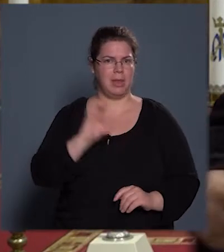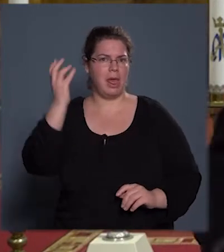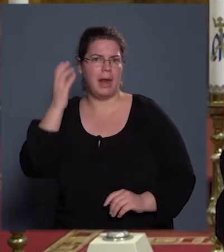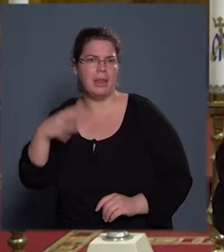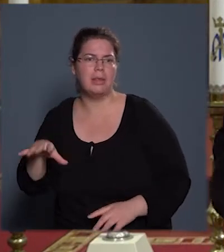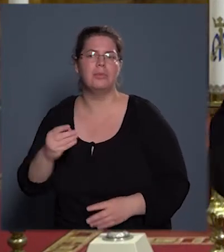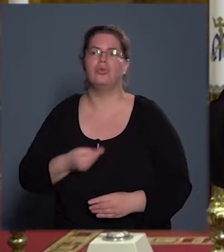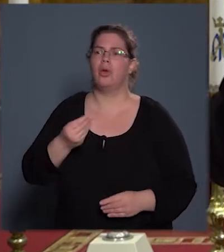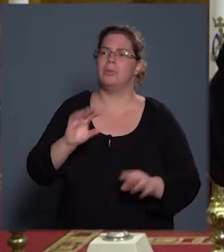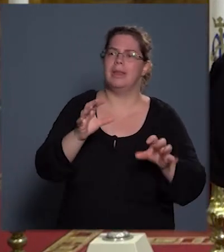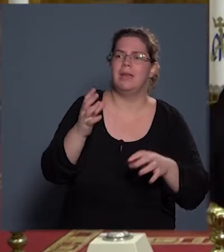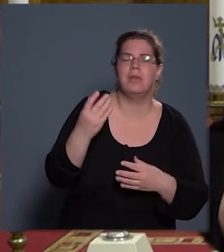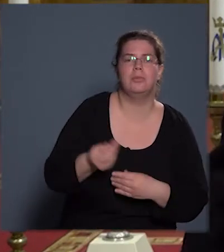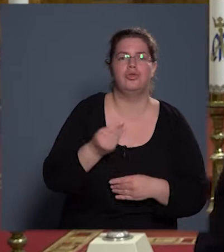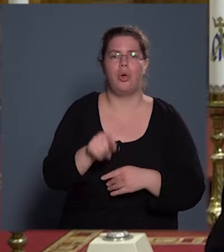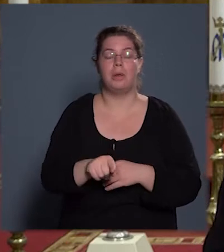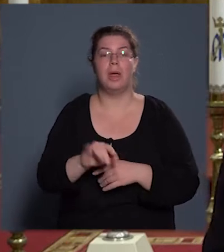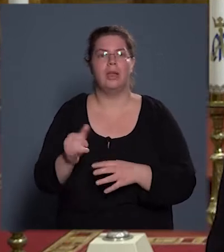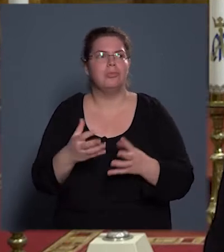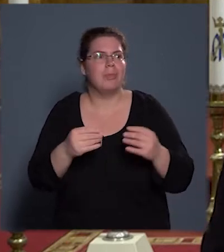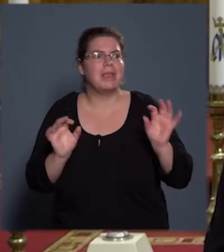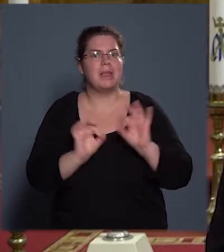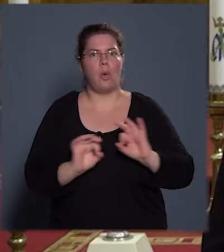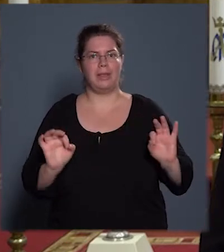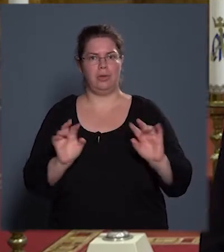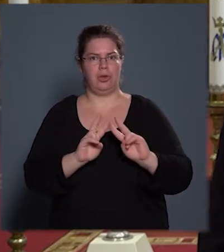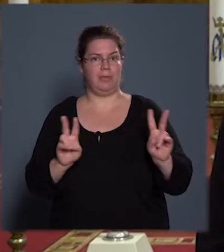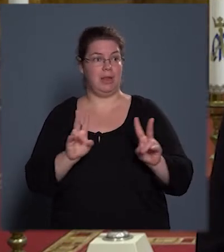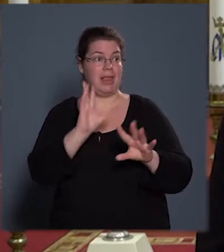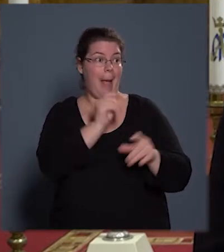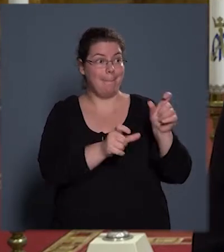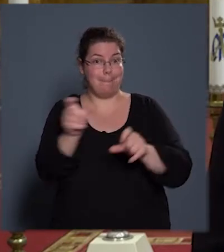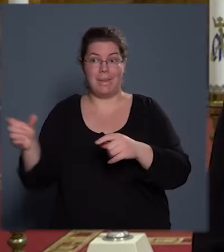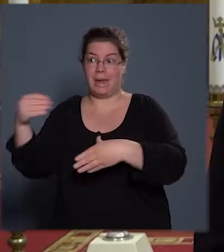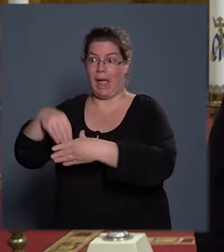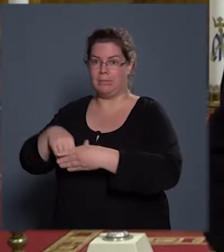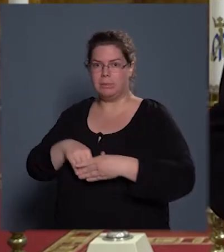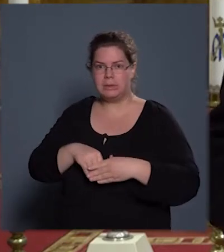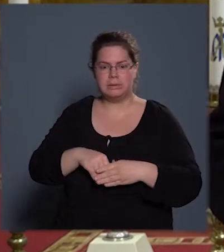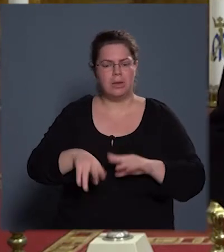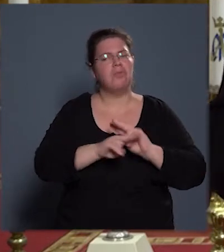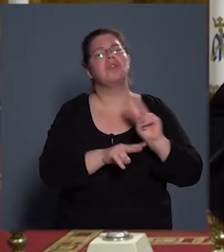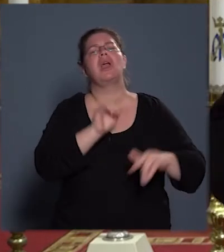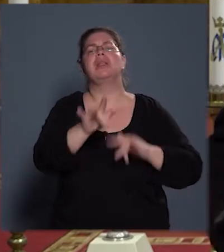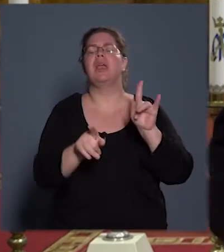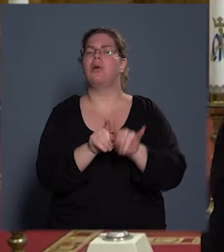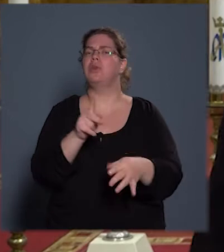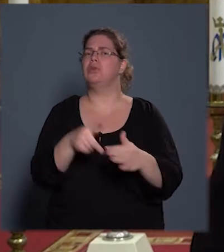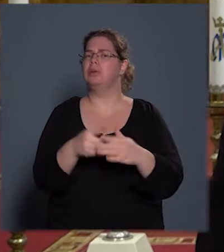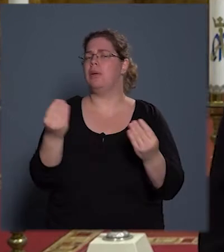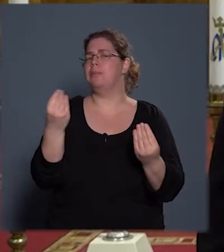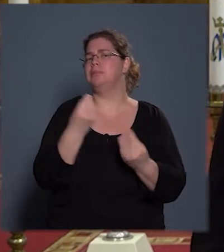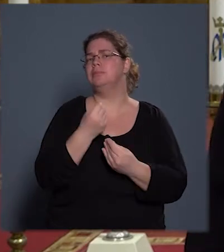ember, tévéműsort lát, és mennyi jótékonyság van az emberekben. Vannak néha olyan dolgok, amikor nagyon egyszerű dolgot